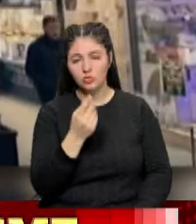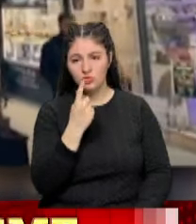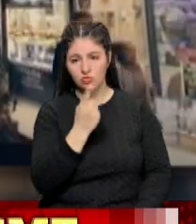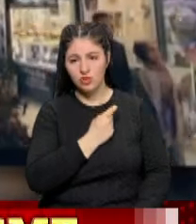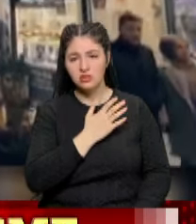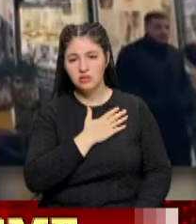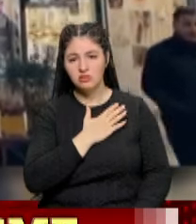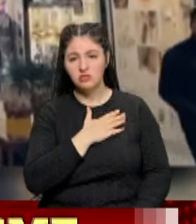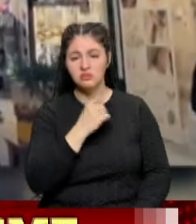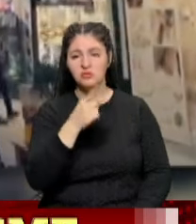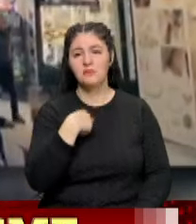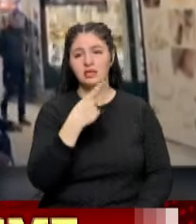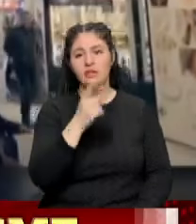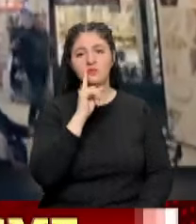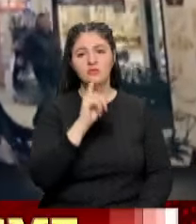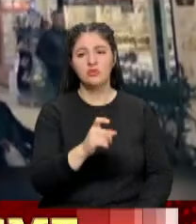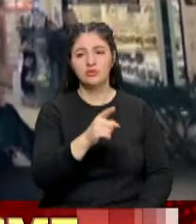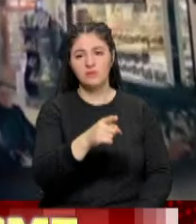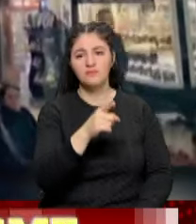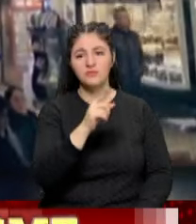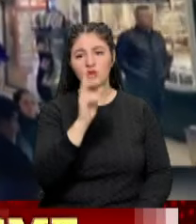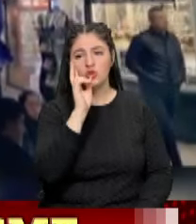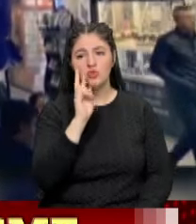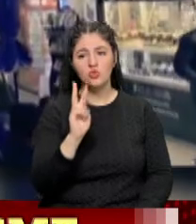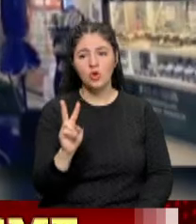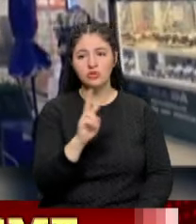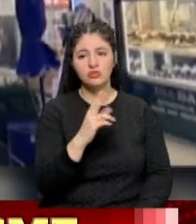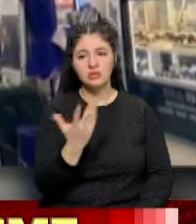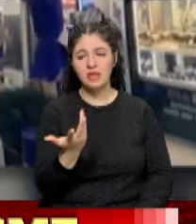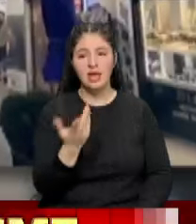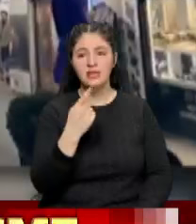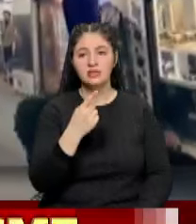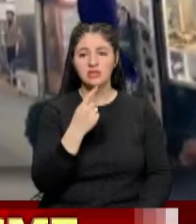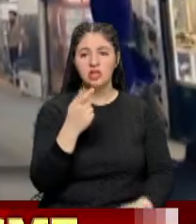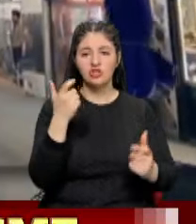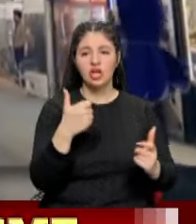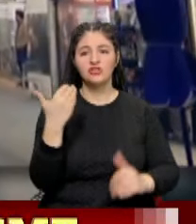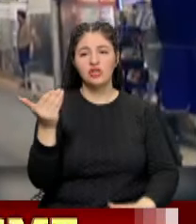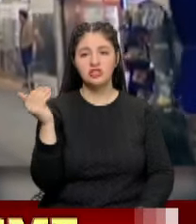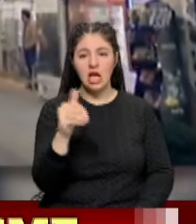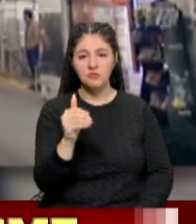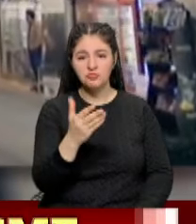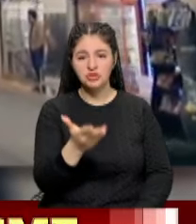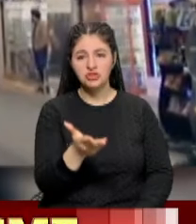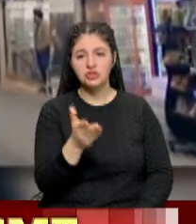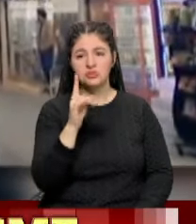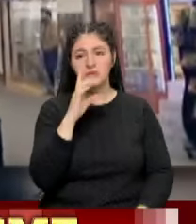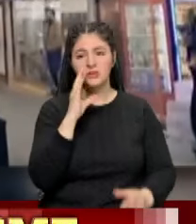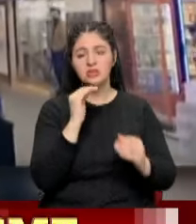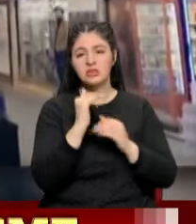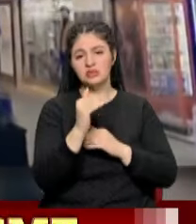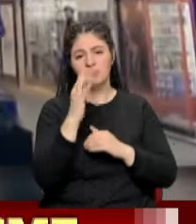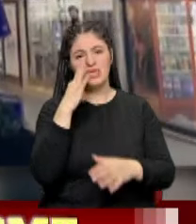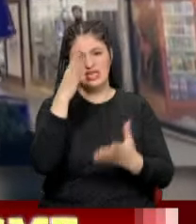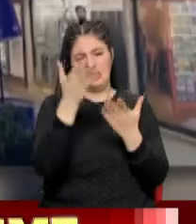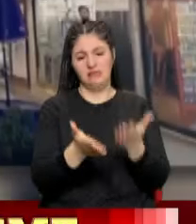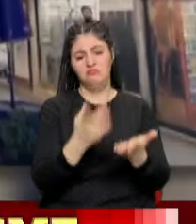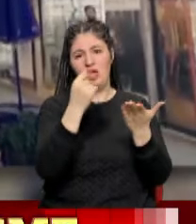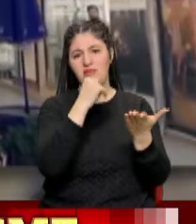sorsanız, bunu ben size sorsam, sizin gözlemleriniz nedir? Siz şehir dışından gelmiş bir insan olarak